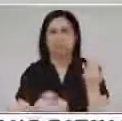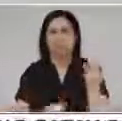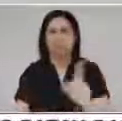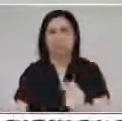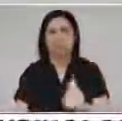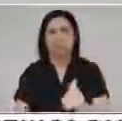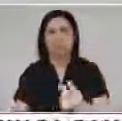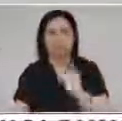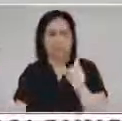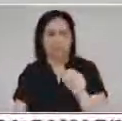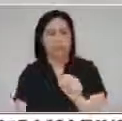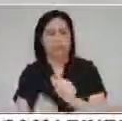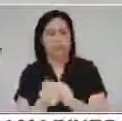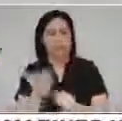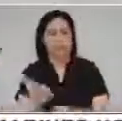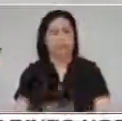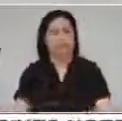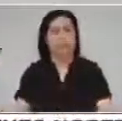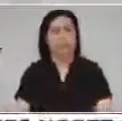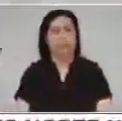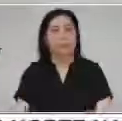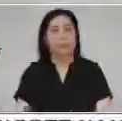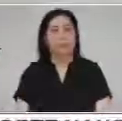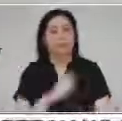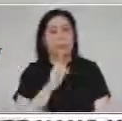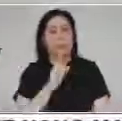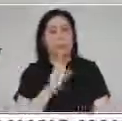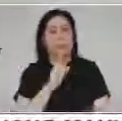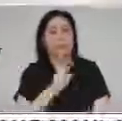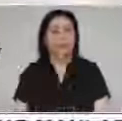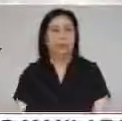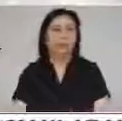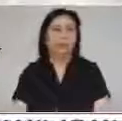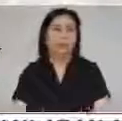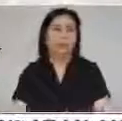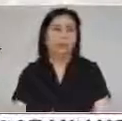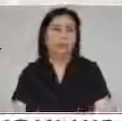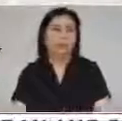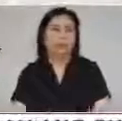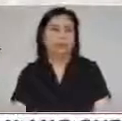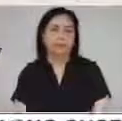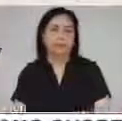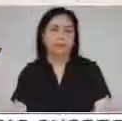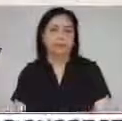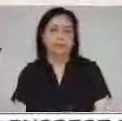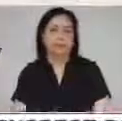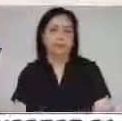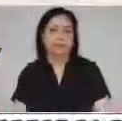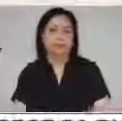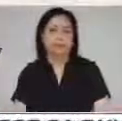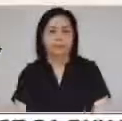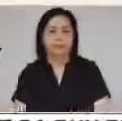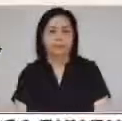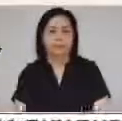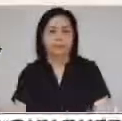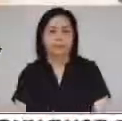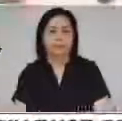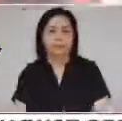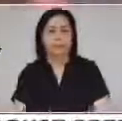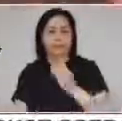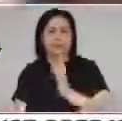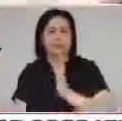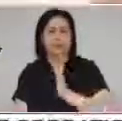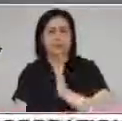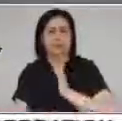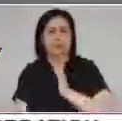hinuhuli namin yan at dinadala namin sa halfway house. Palagay ko, hanggang ngayon, dapat yung pa rin ang gawin natin.